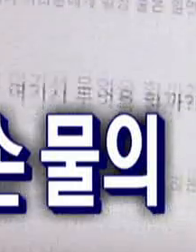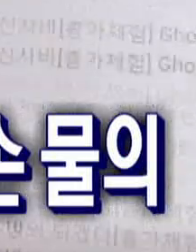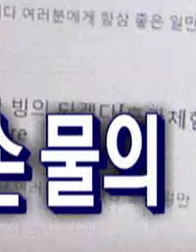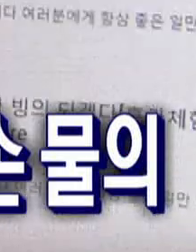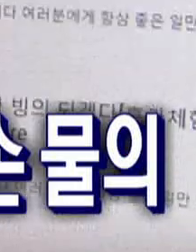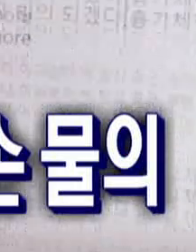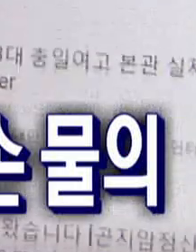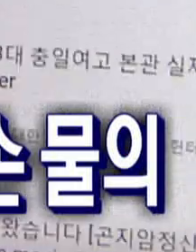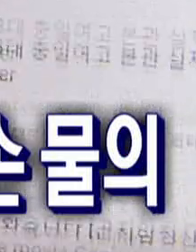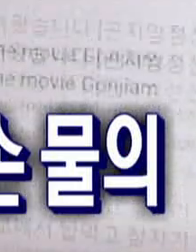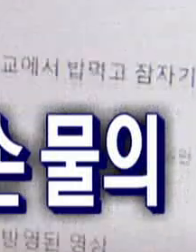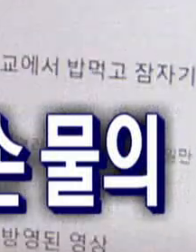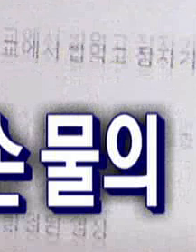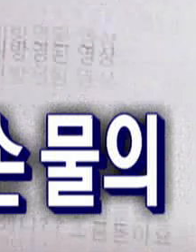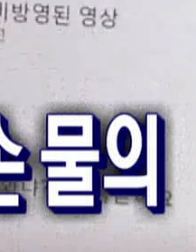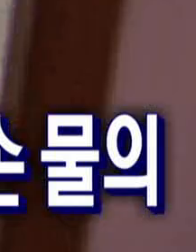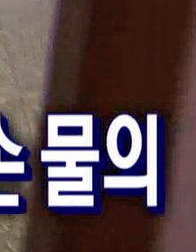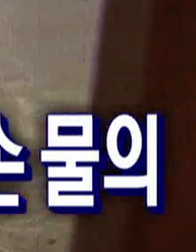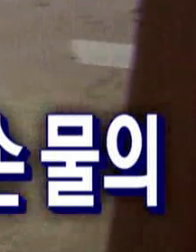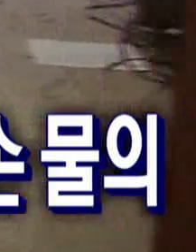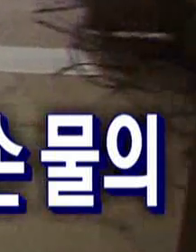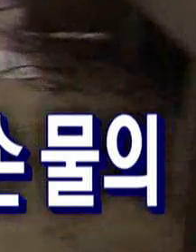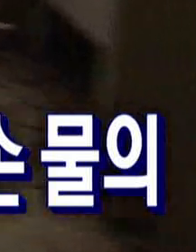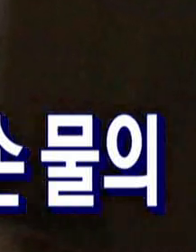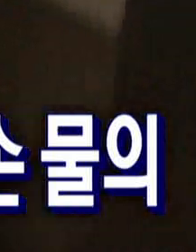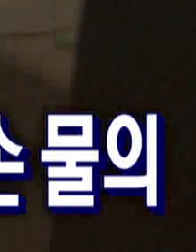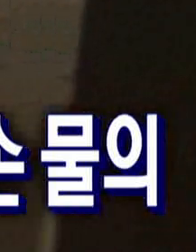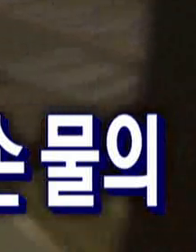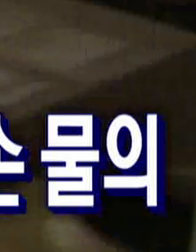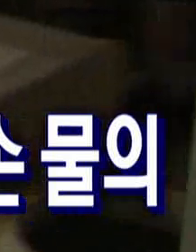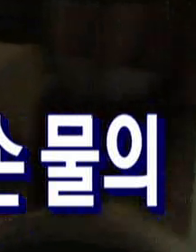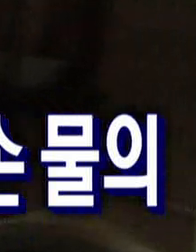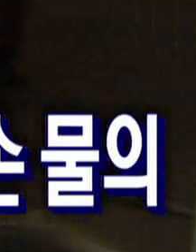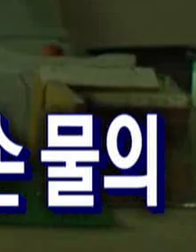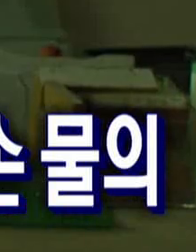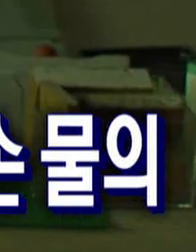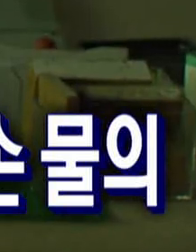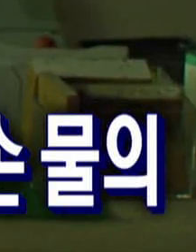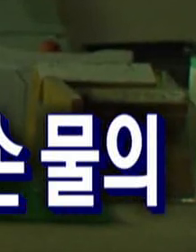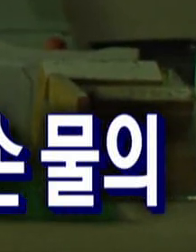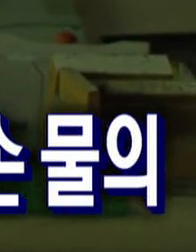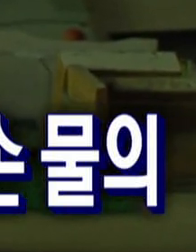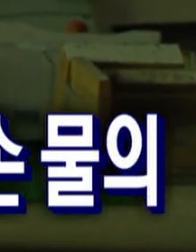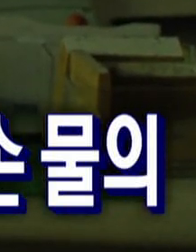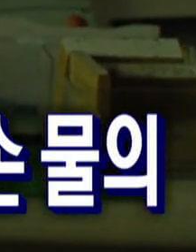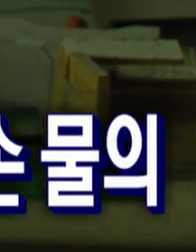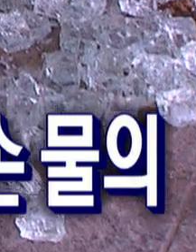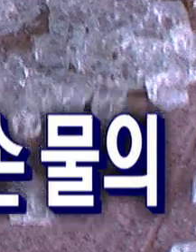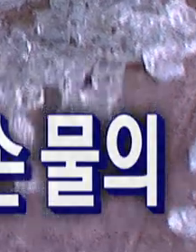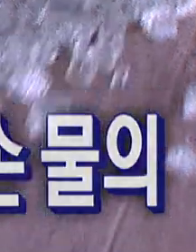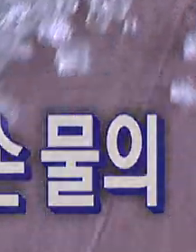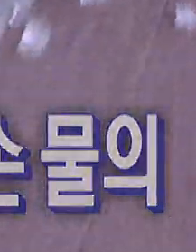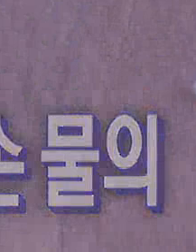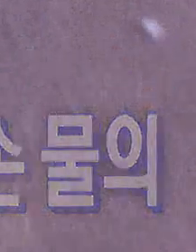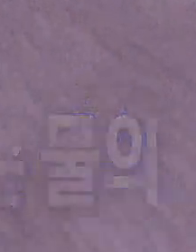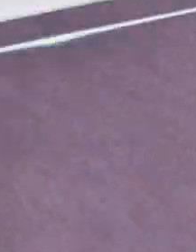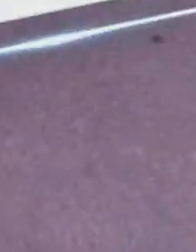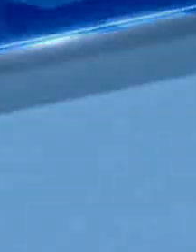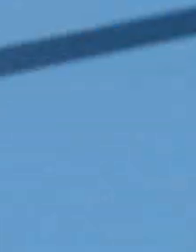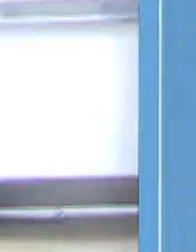태교에서 공포체험을 하는 콘텐츠가 인기를 끌고 있습니다. 하지만 콘텐츠 제작 과정에서 학교 시설을 파손해 물의를 빚고